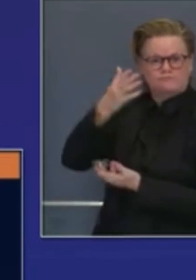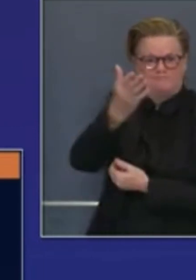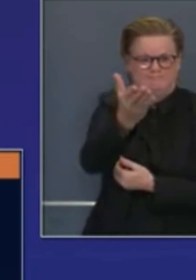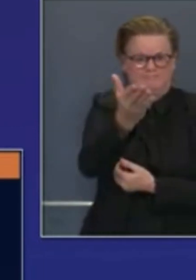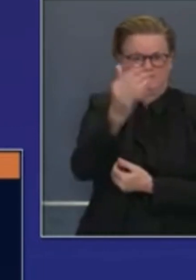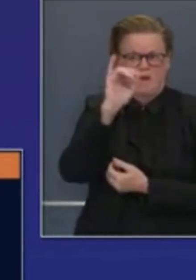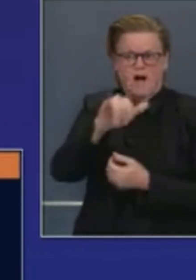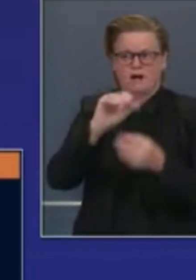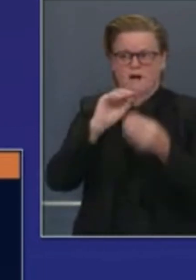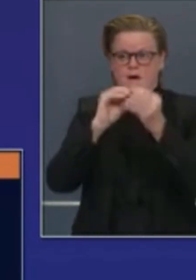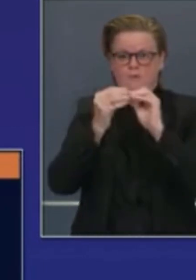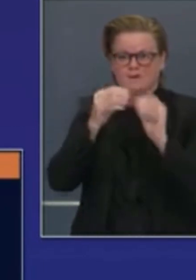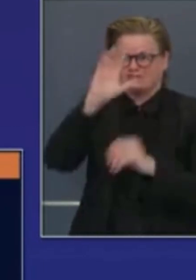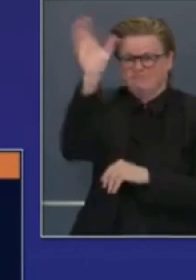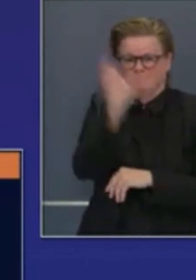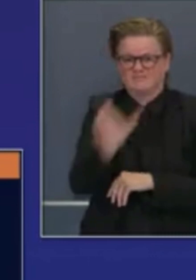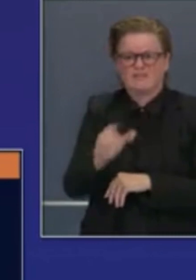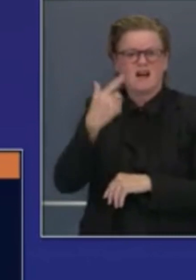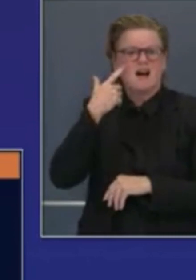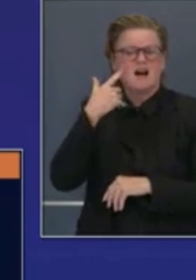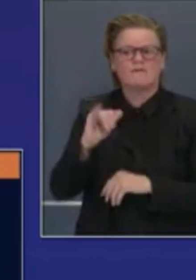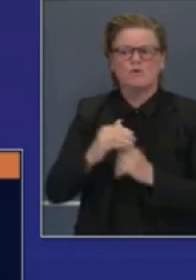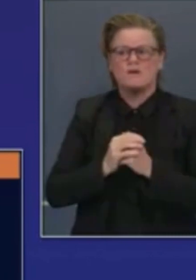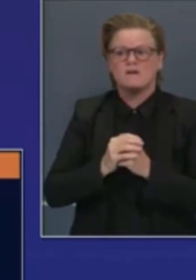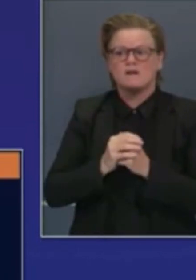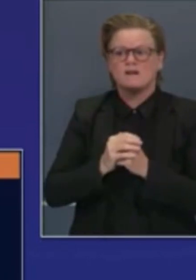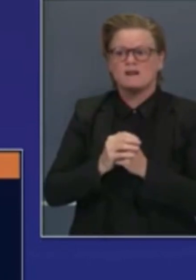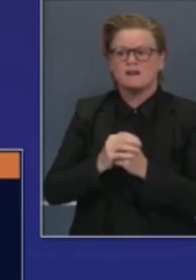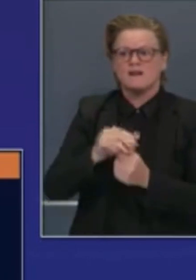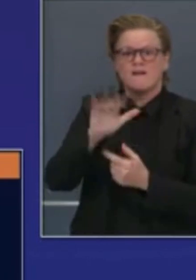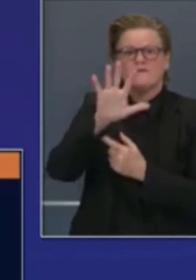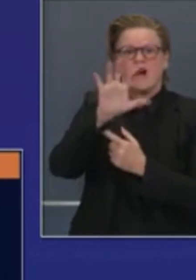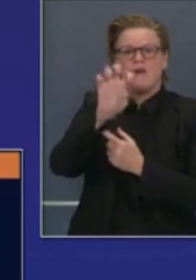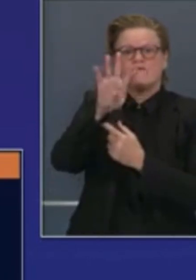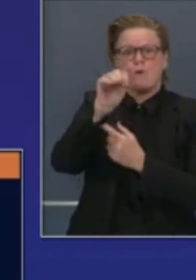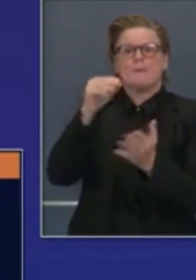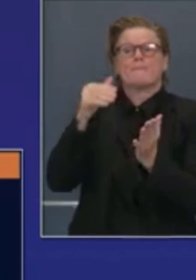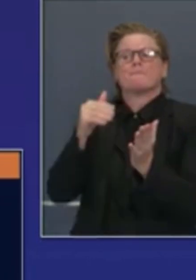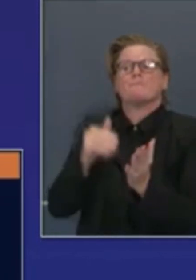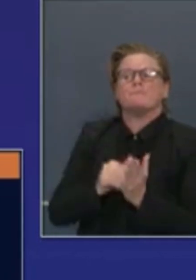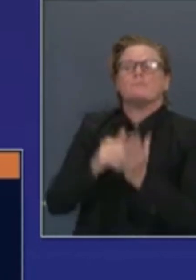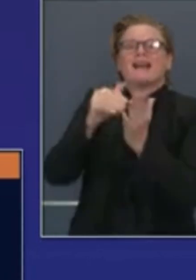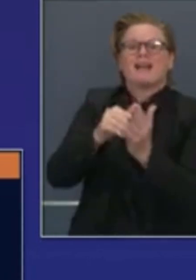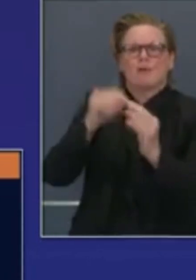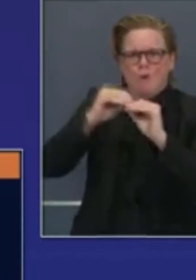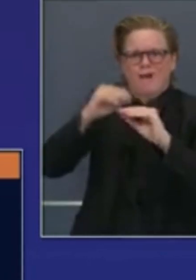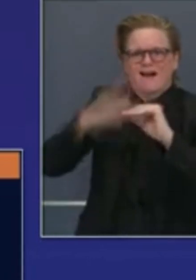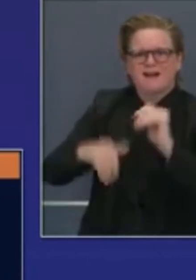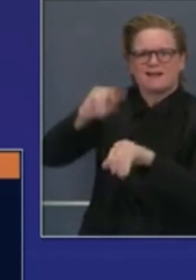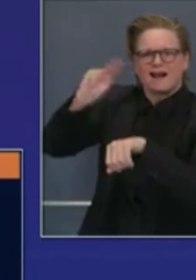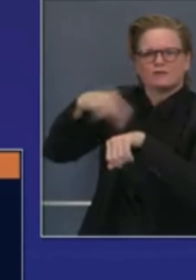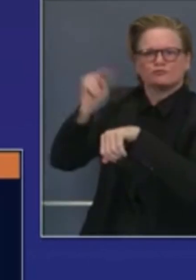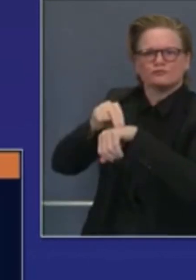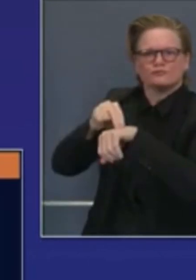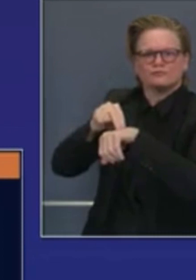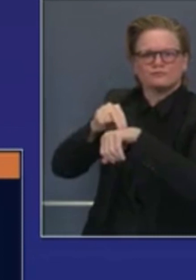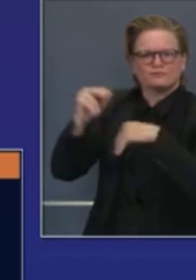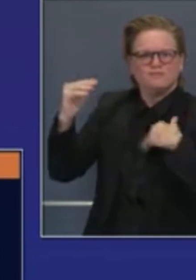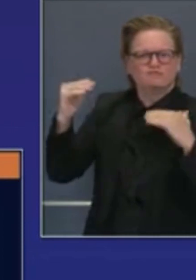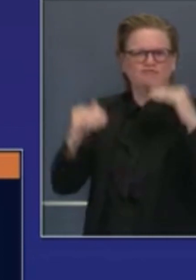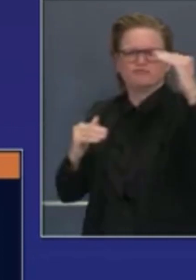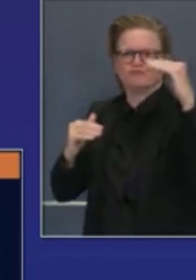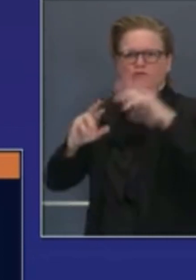các giới hạn lưu trú tại nhà sẽ bắt đầu với thông báo sau 48 giờ và có hiệu lực ít nhất 3 tuần sau